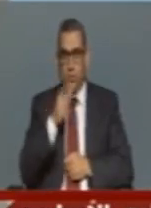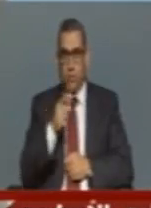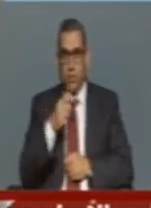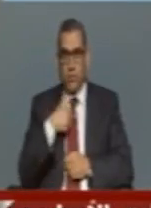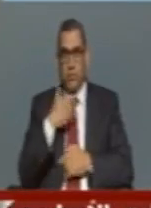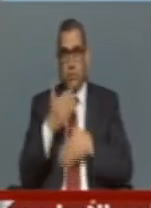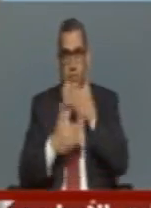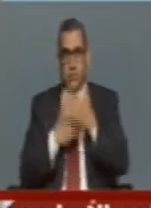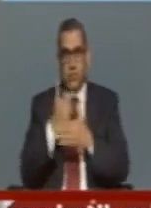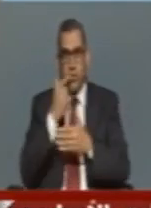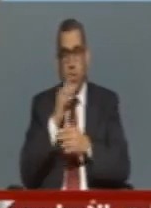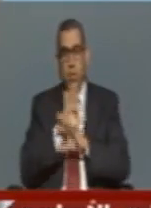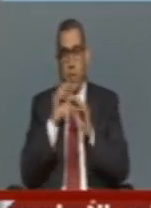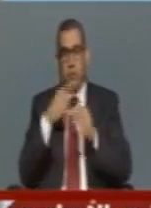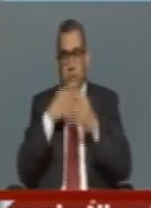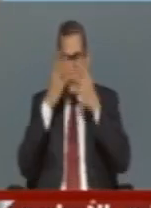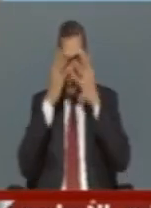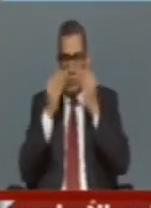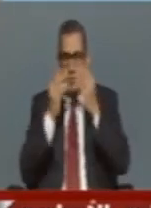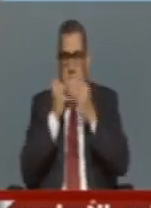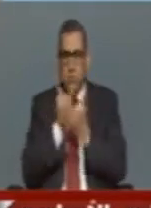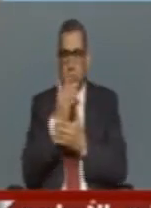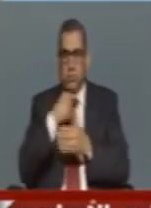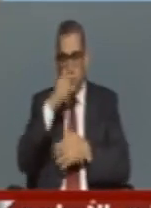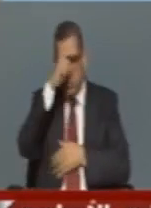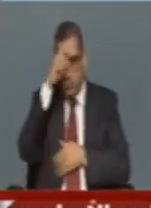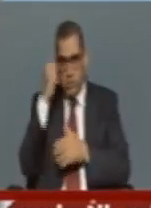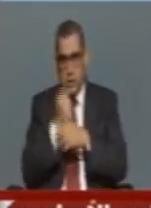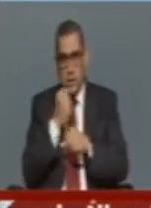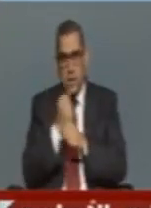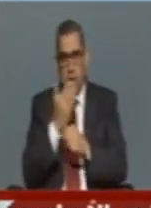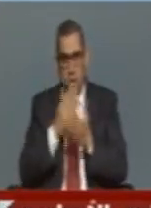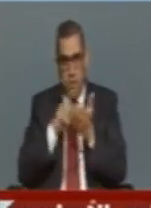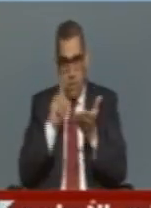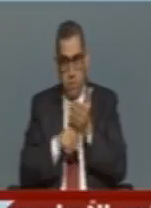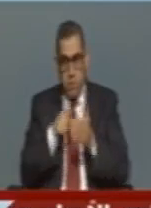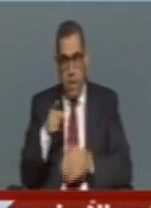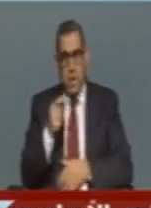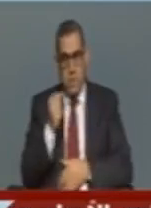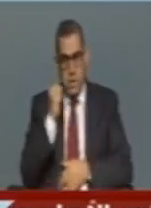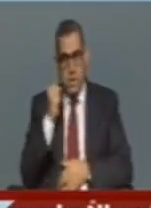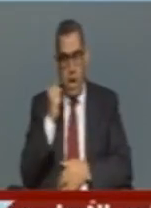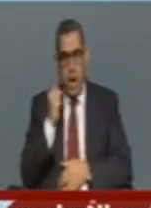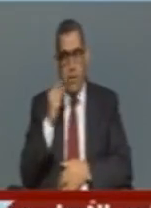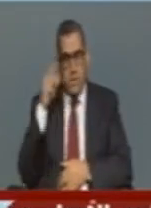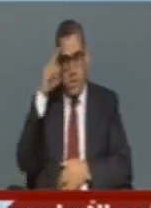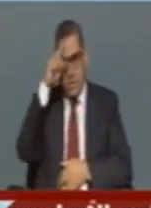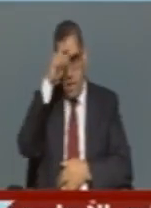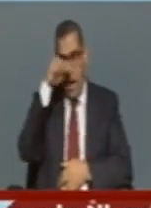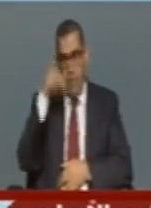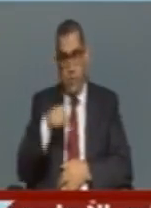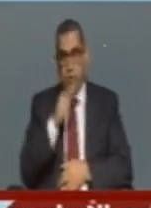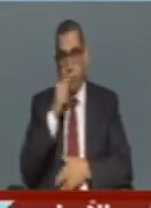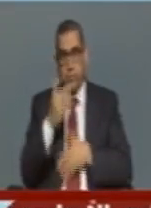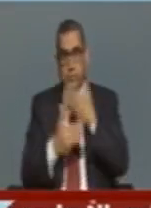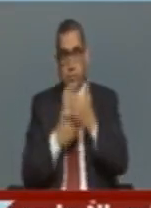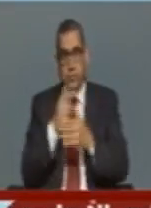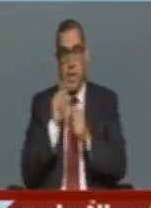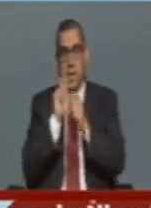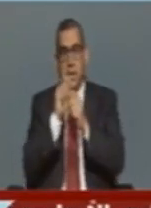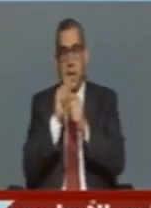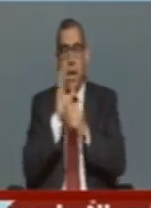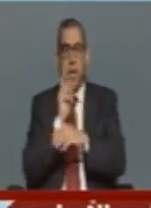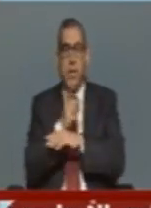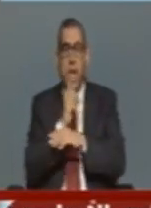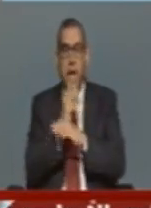كلها التضحيه وبذل الجهد، لان فعلا الامر كان في درجه من الصعوبه. فلسفه الاصلاح التعليمي، وانا بقول